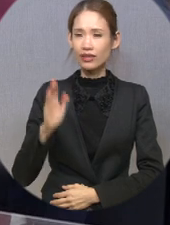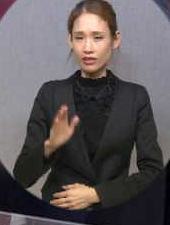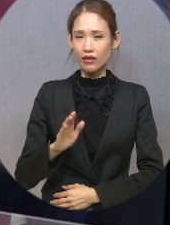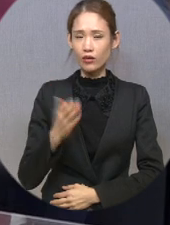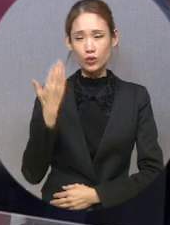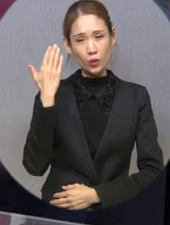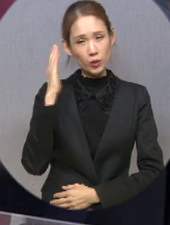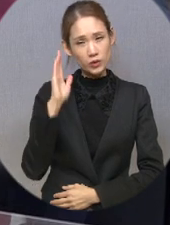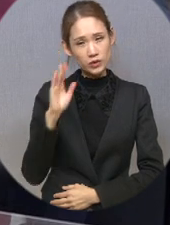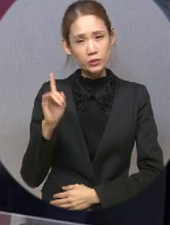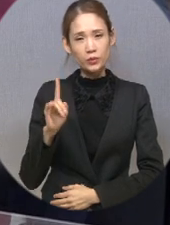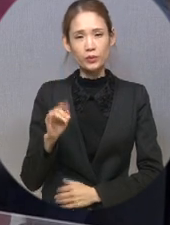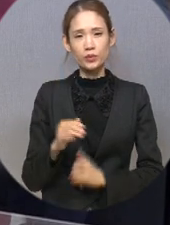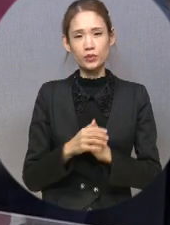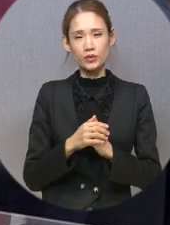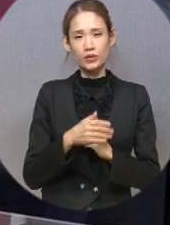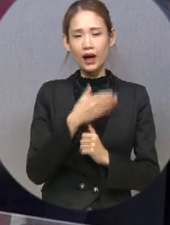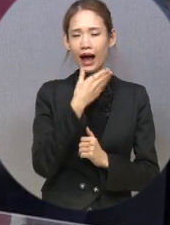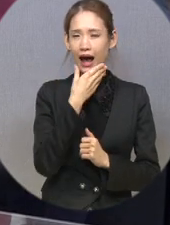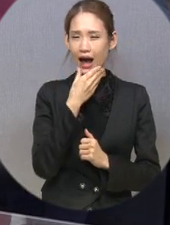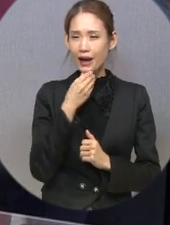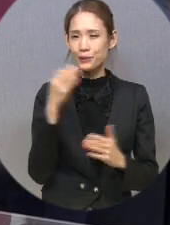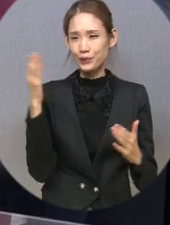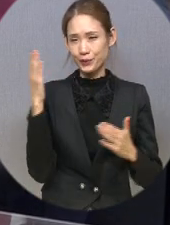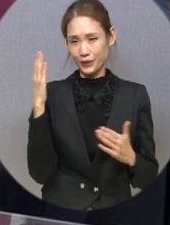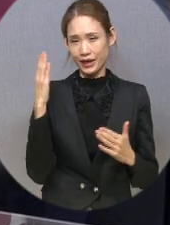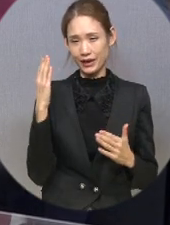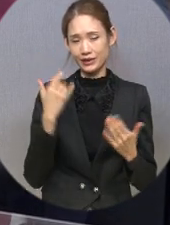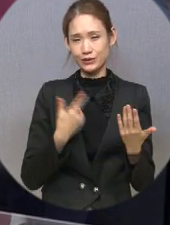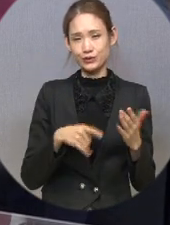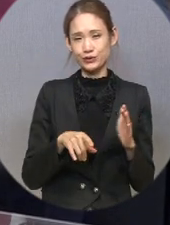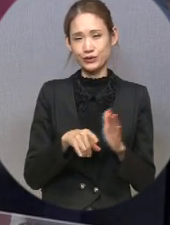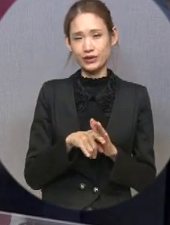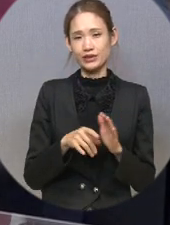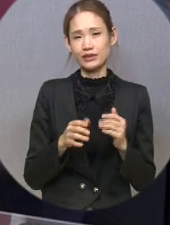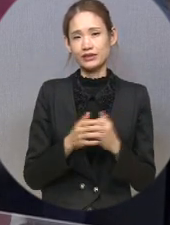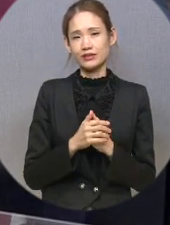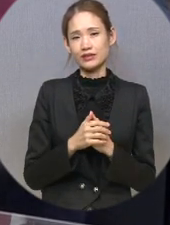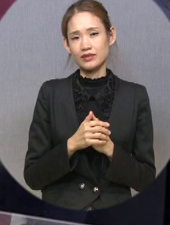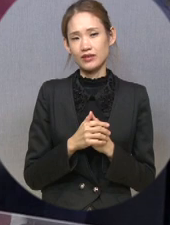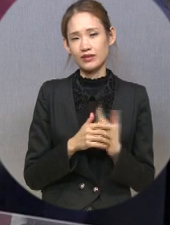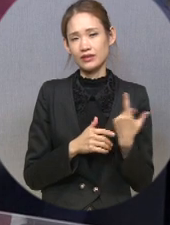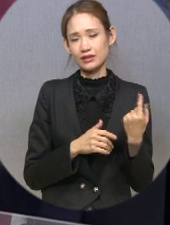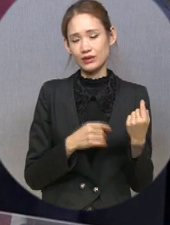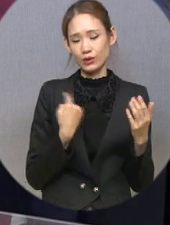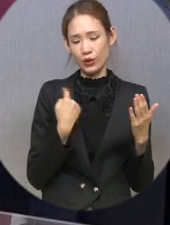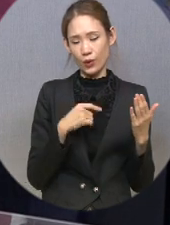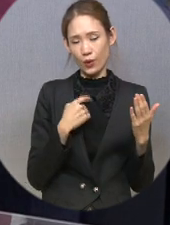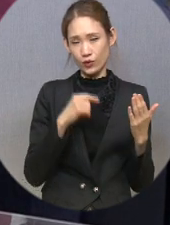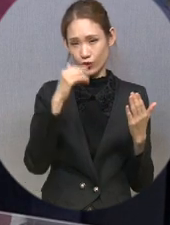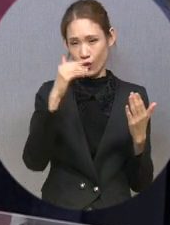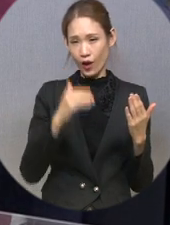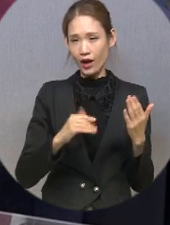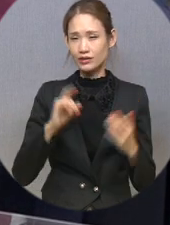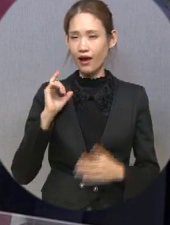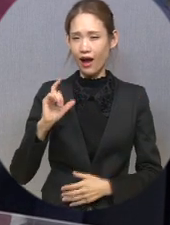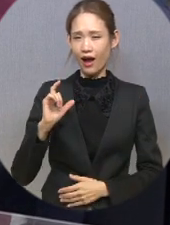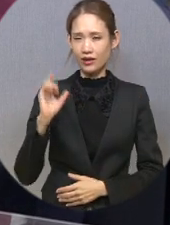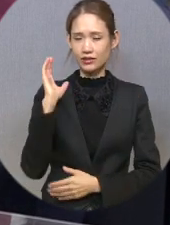요즘에 들어서는 뭐 행복한 학생들을 위한 그런 교육과정을 굉장히 많이